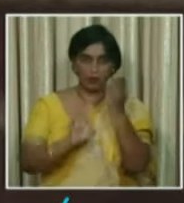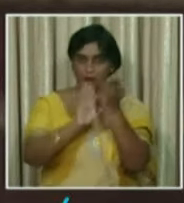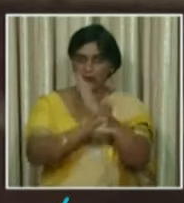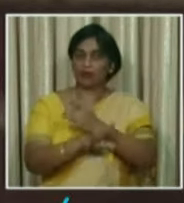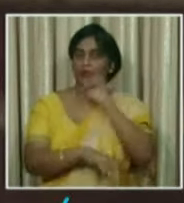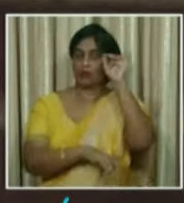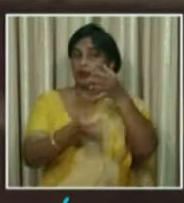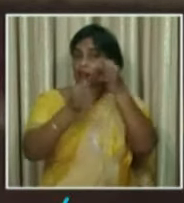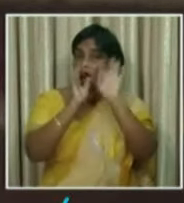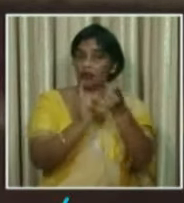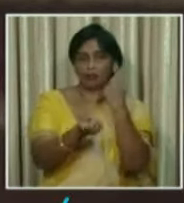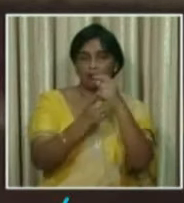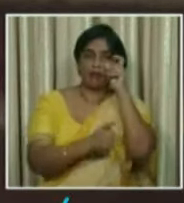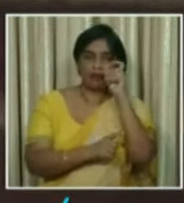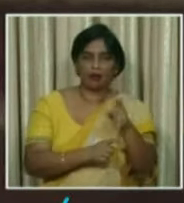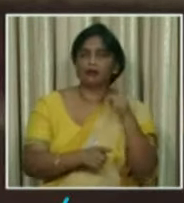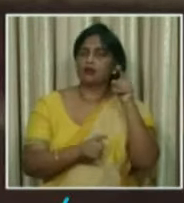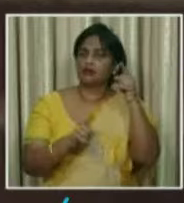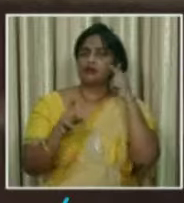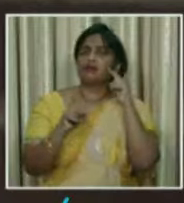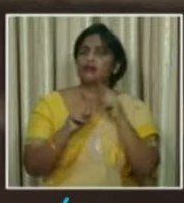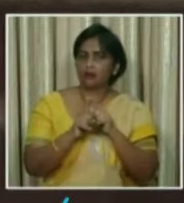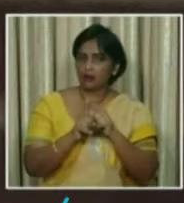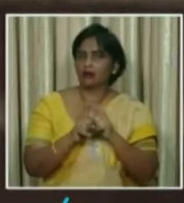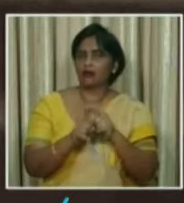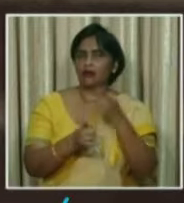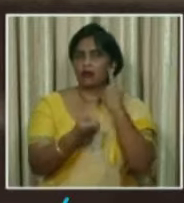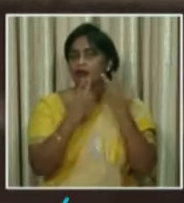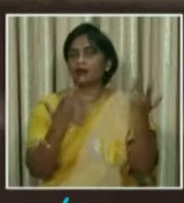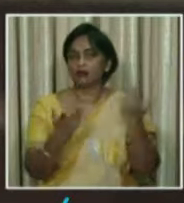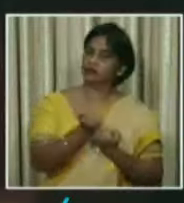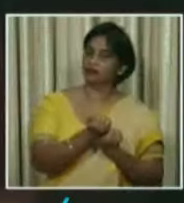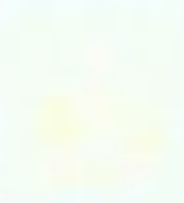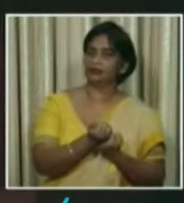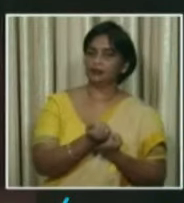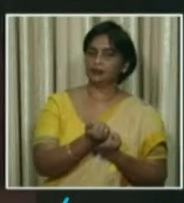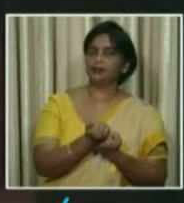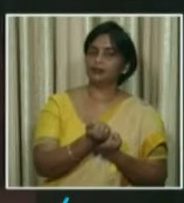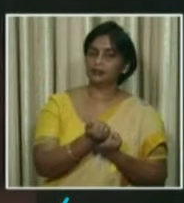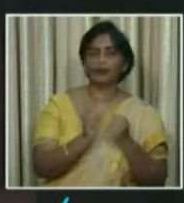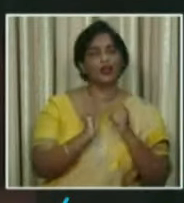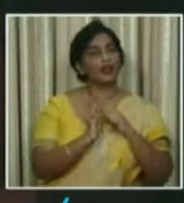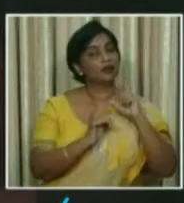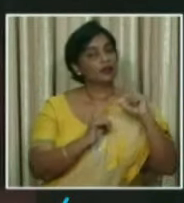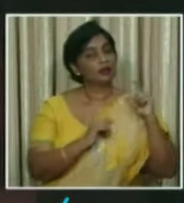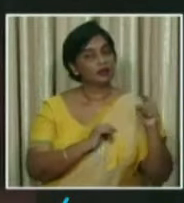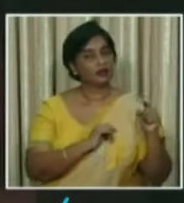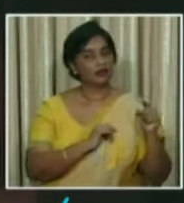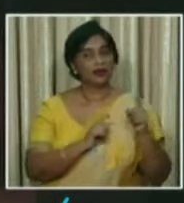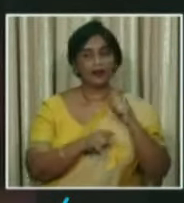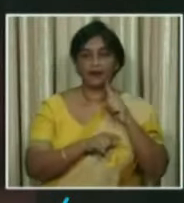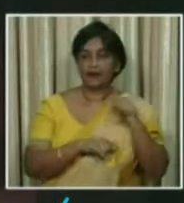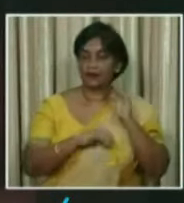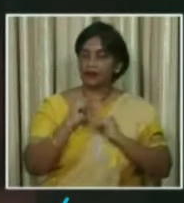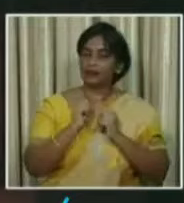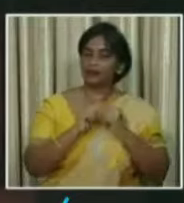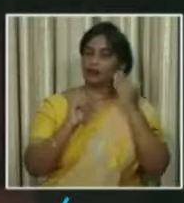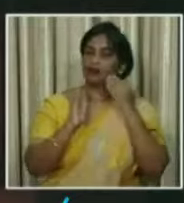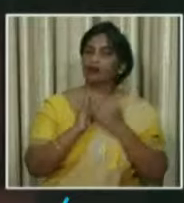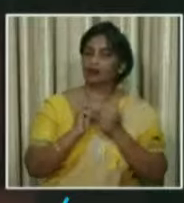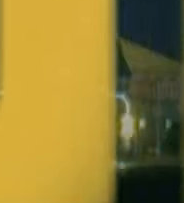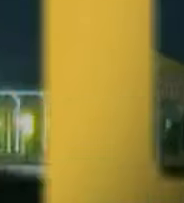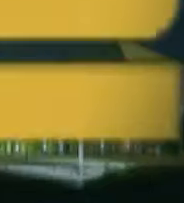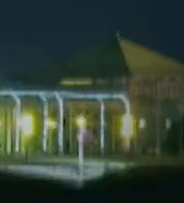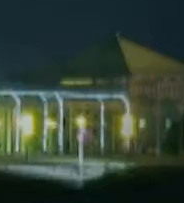මේව හරියට බලන්න කියලා. ඒ සම්බන්ධයෙන් නිවීම ගැන අපි අනිවාර්යෙන් පරීක්ෂණයක් කරනවා. ඒ ICC එකේ මේ වැරදි ක්‍රියාකලාපයට විරුද්ධව නැගී සිටින්න